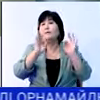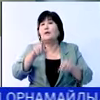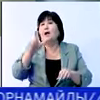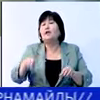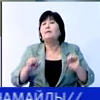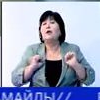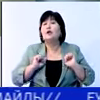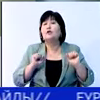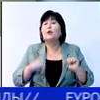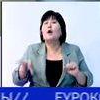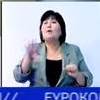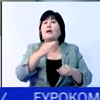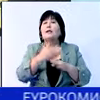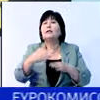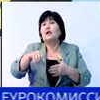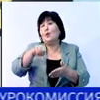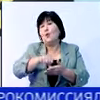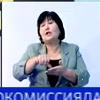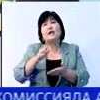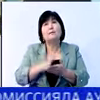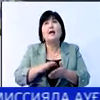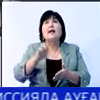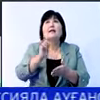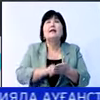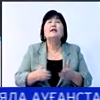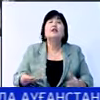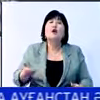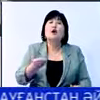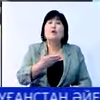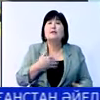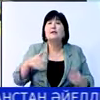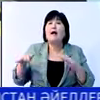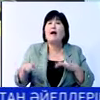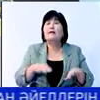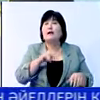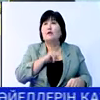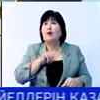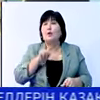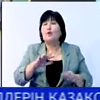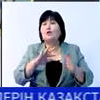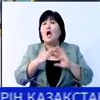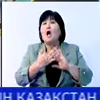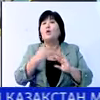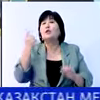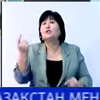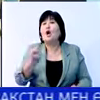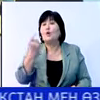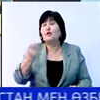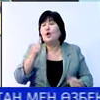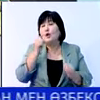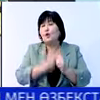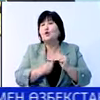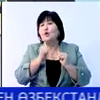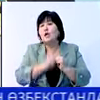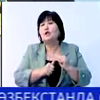спорт, барлық саланың өкілдері бар. Негізінен біздің атқаратын жұмысымыз осы ауыл шаруашылығының күнделікті